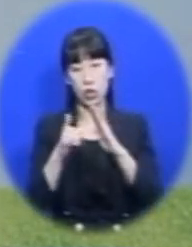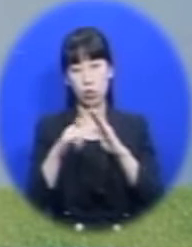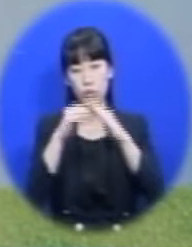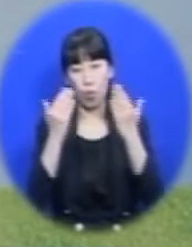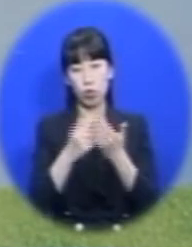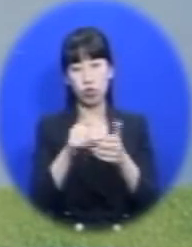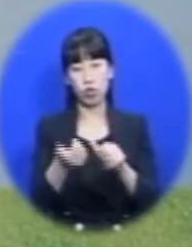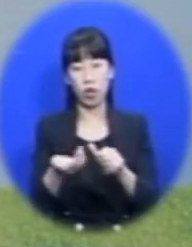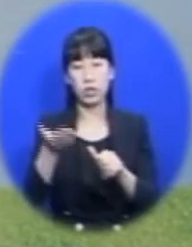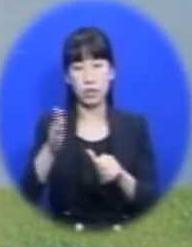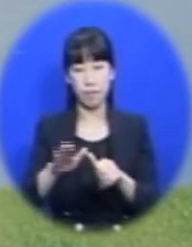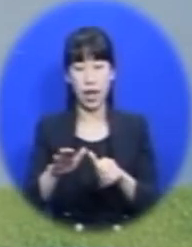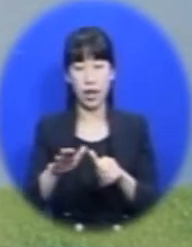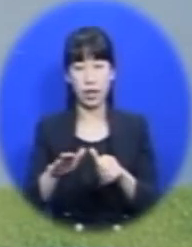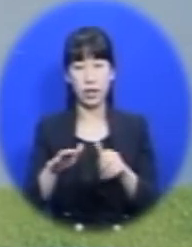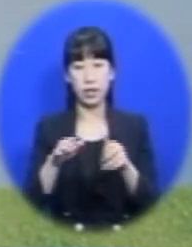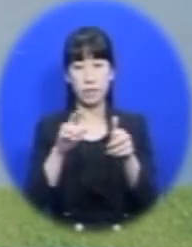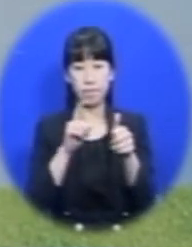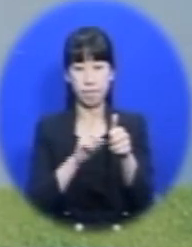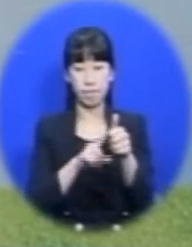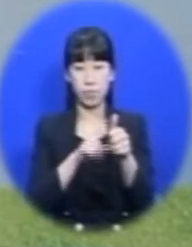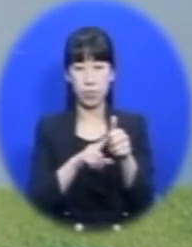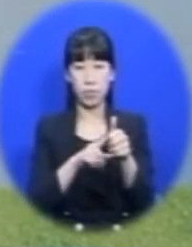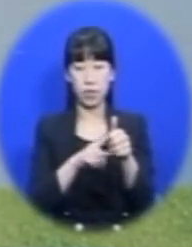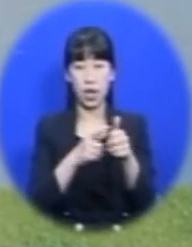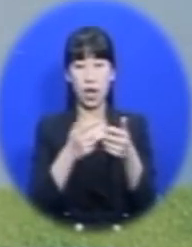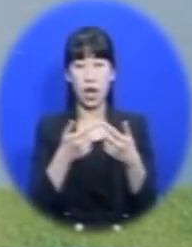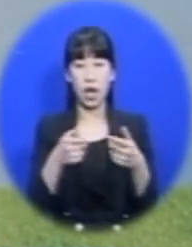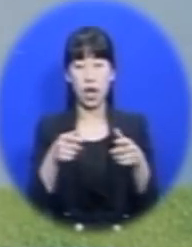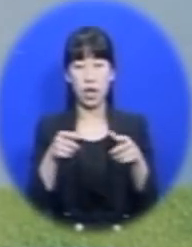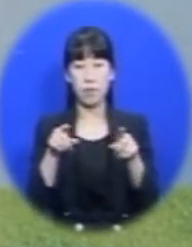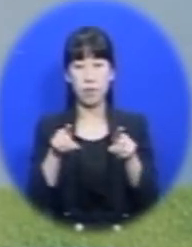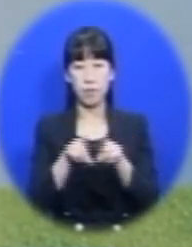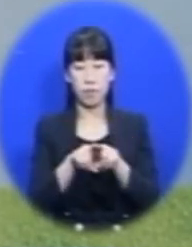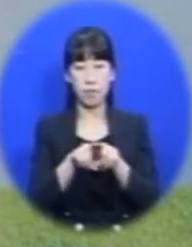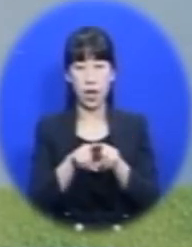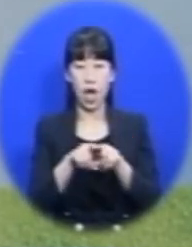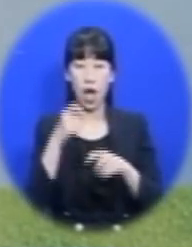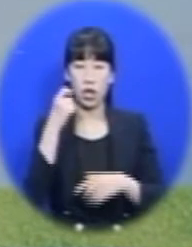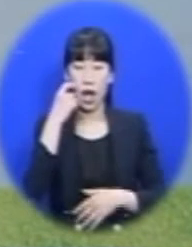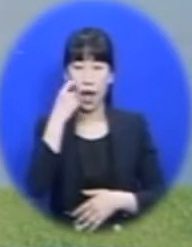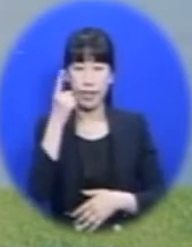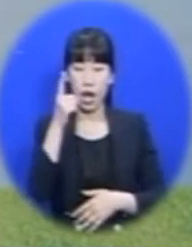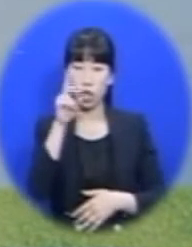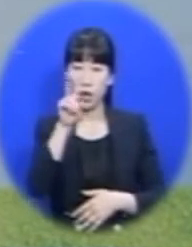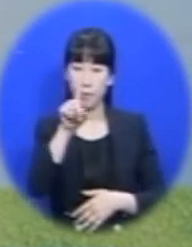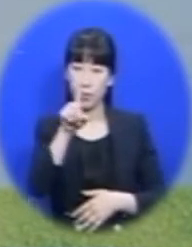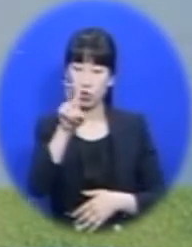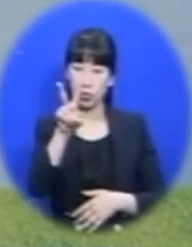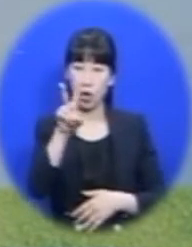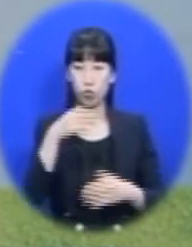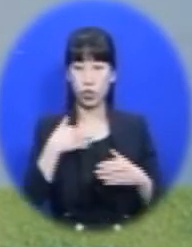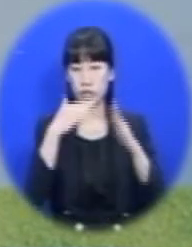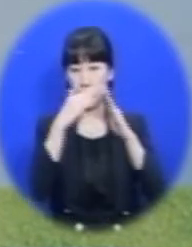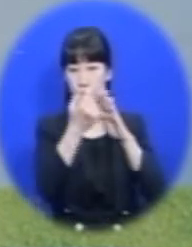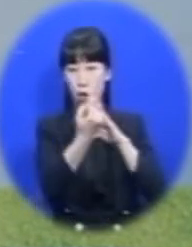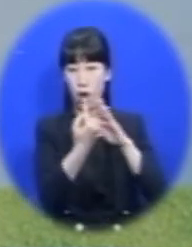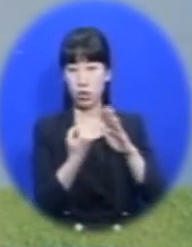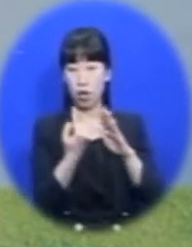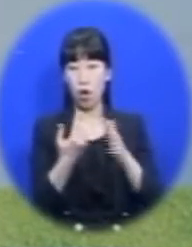그와 함께 나눌 사랑을 아직도 가지고 있기에 한 달에 두 번은 우리 집에 와서 나와